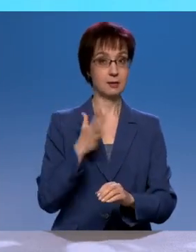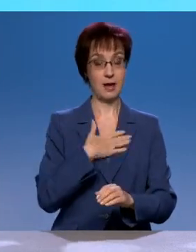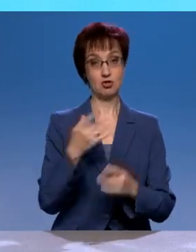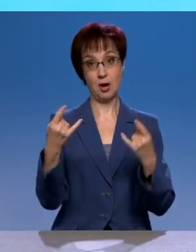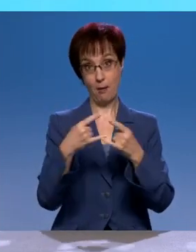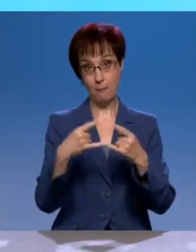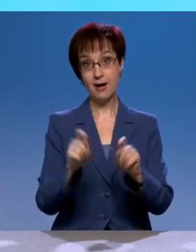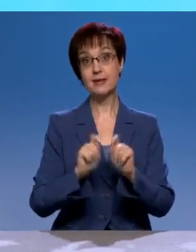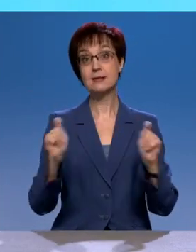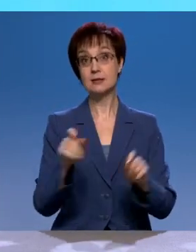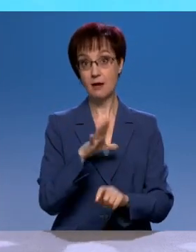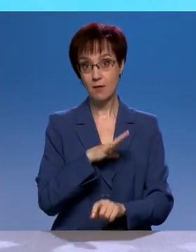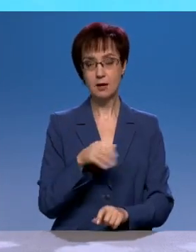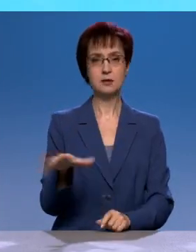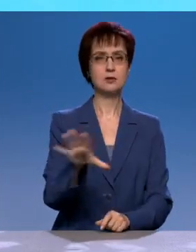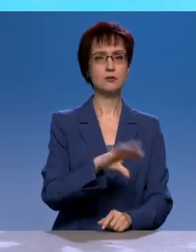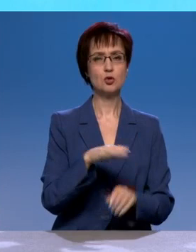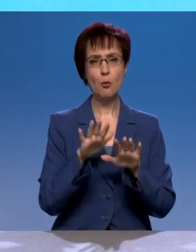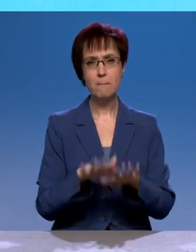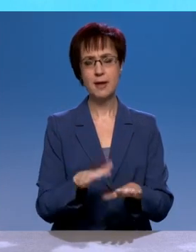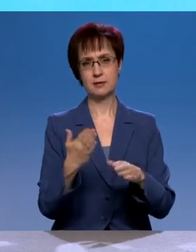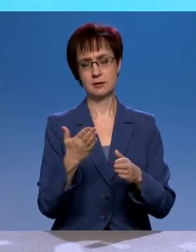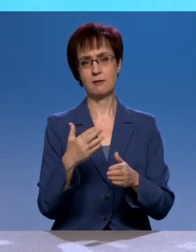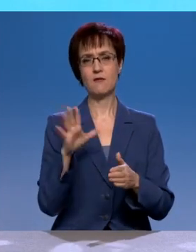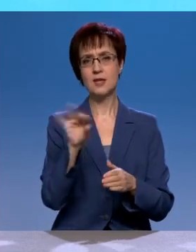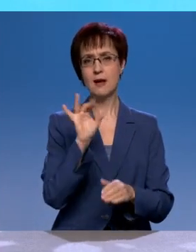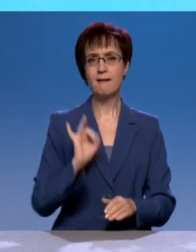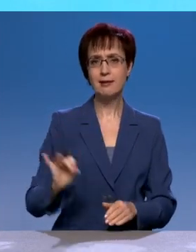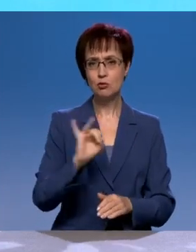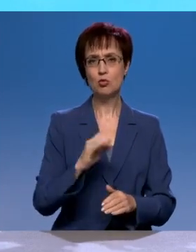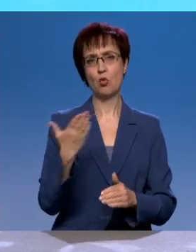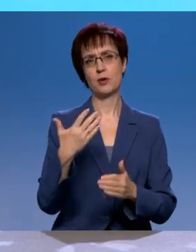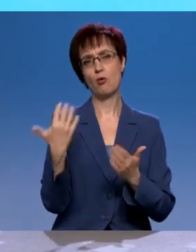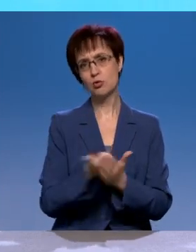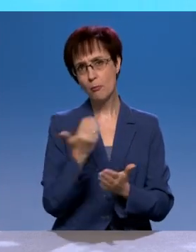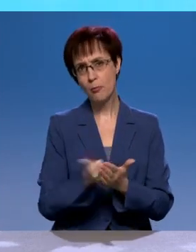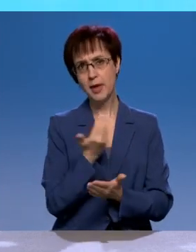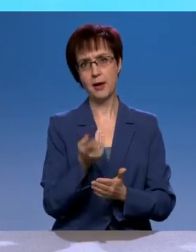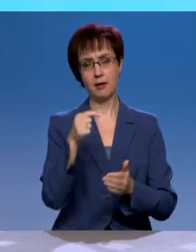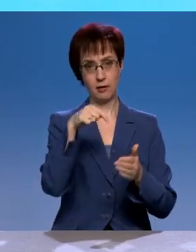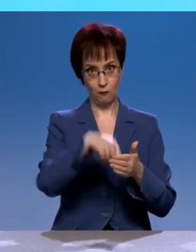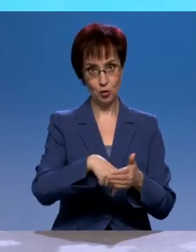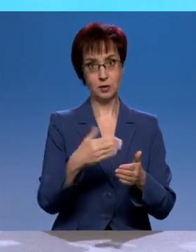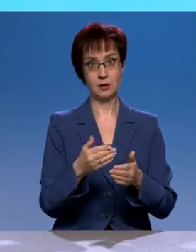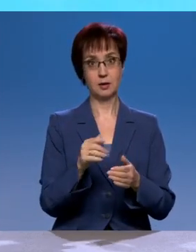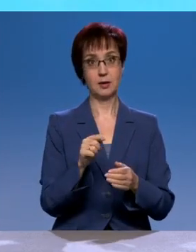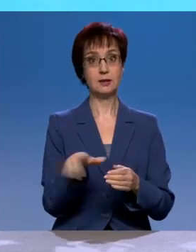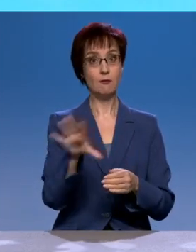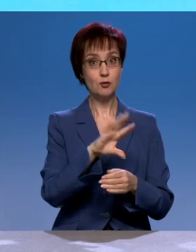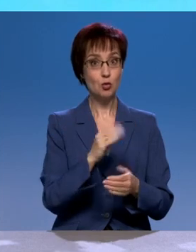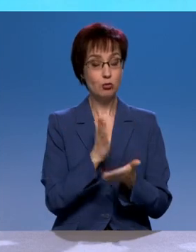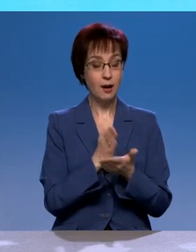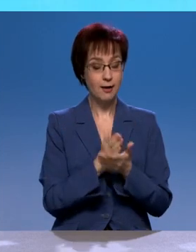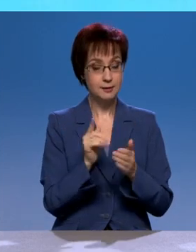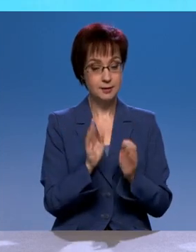медиа, все истории успеха, они вот были заключены как раз вот там, где Facebook медленно грузится, и это был